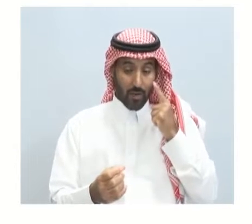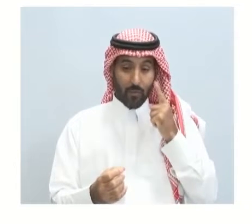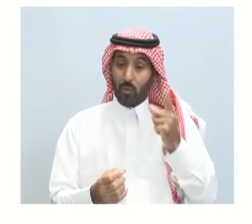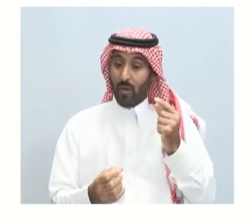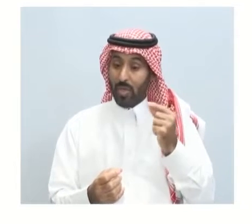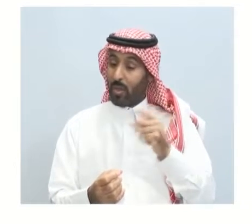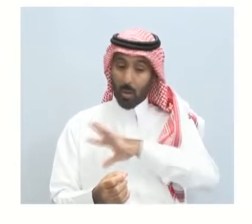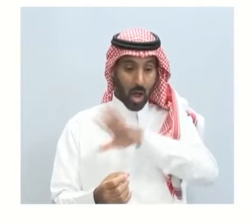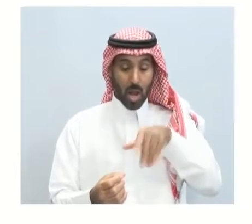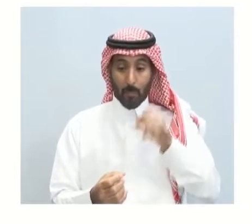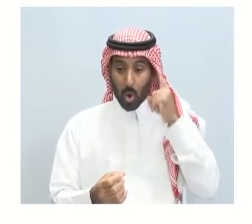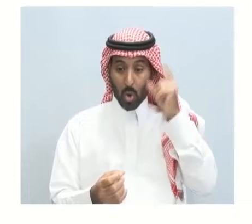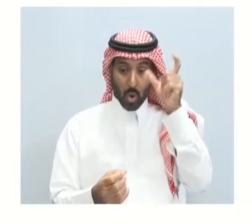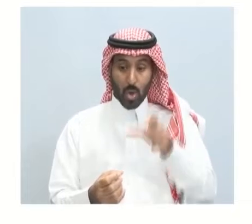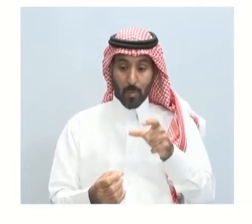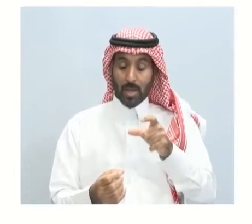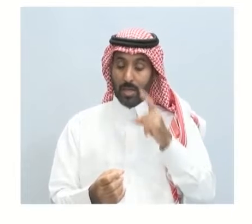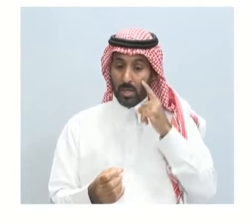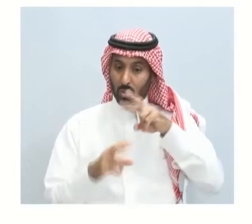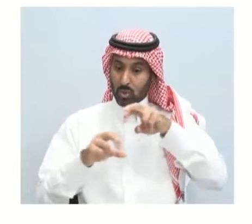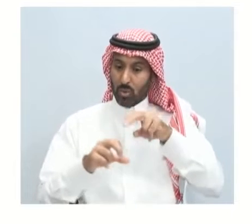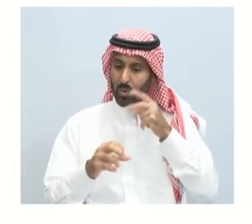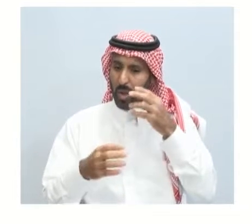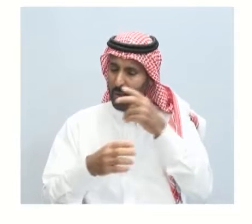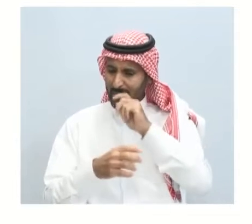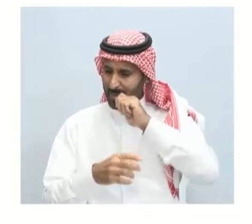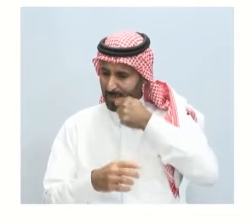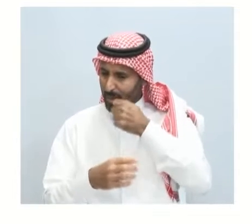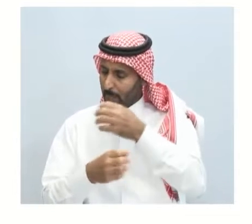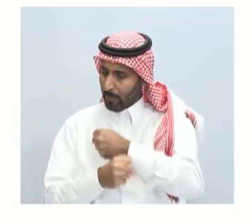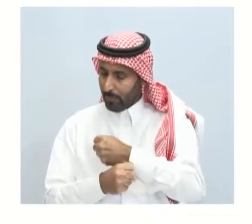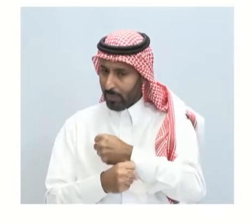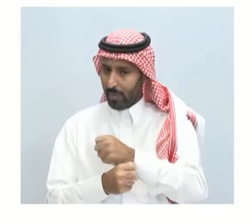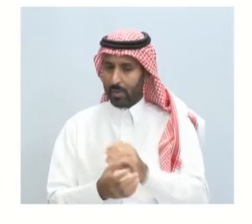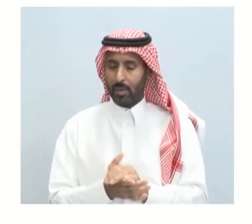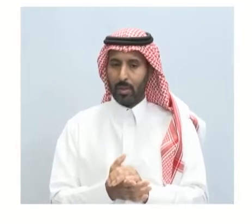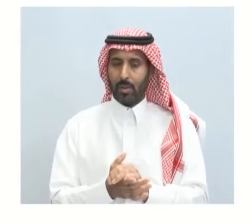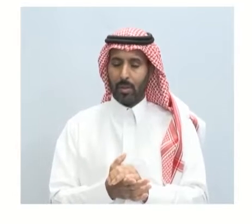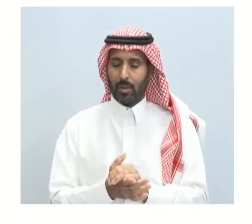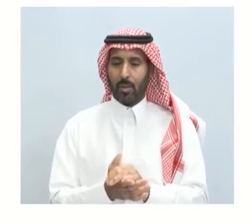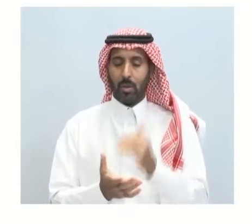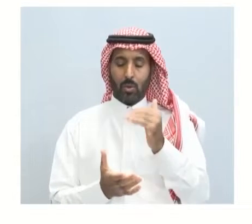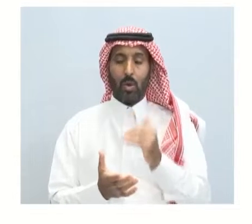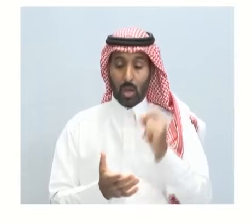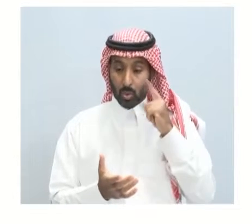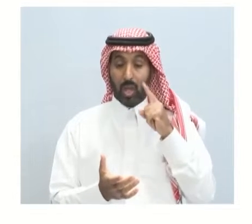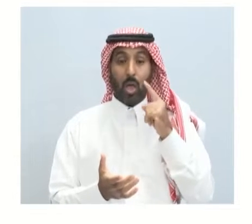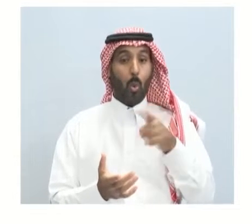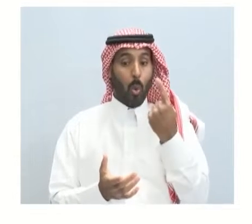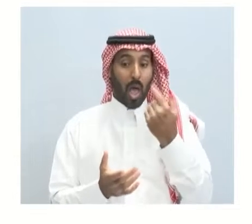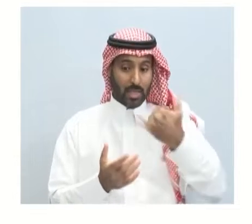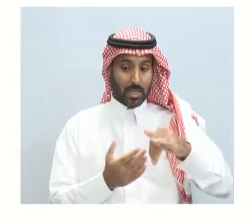معظم العلماء ان تبقى اكتشافاتهم سريه هناك طريقه واحده فقط